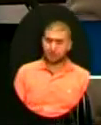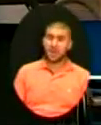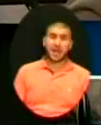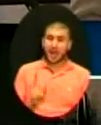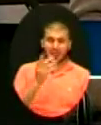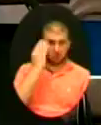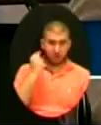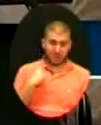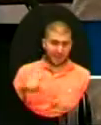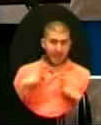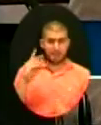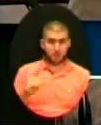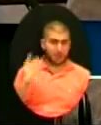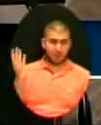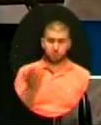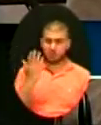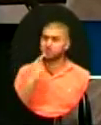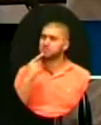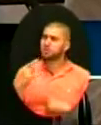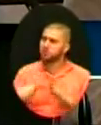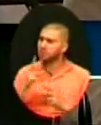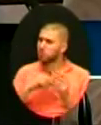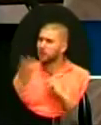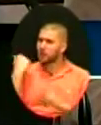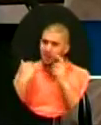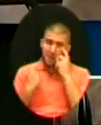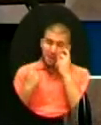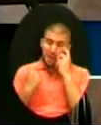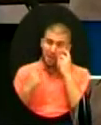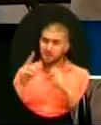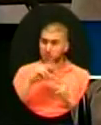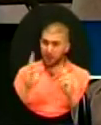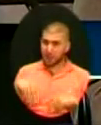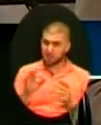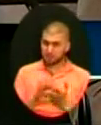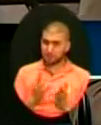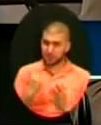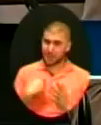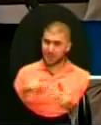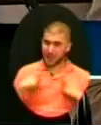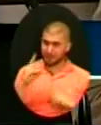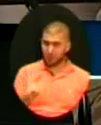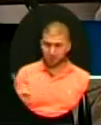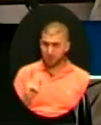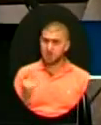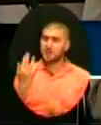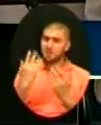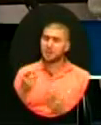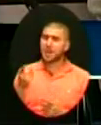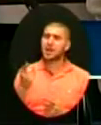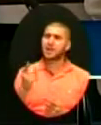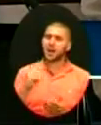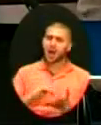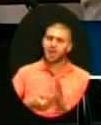אל תשכחי, אני חי בדרום הרבה מאוד שנים. על איזה שנה אנחנו מדברים? אנחנו מדברים, מתי אני חי בזה? לא,